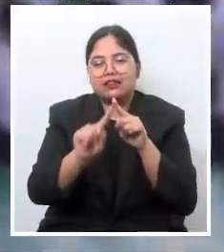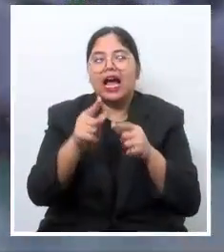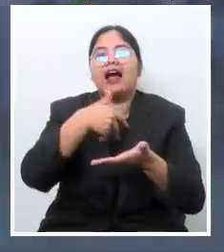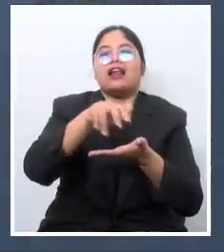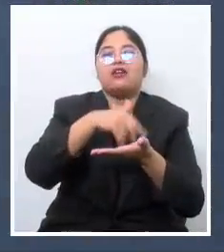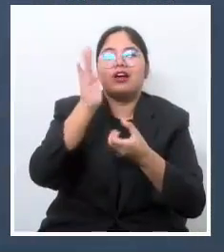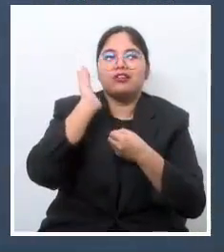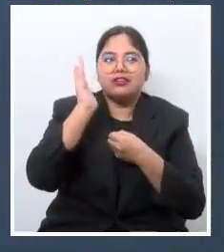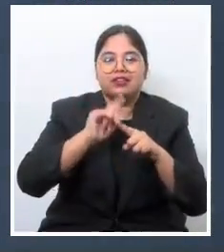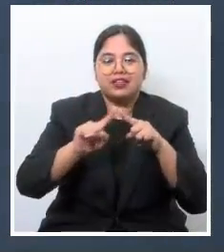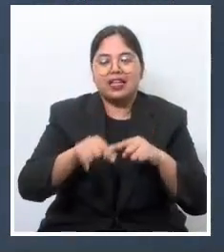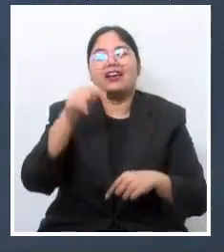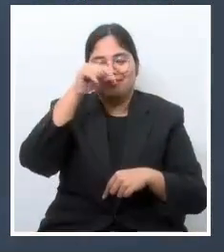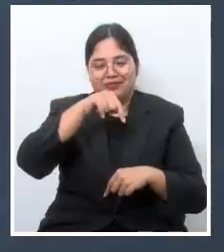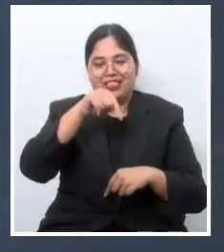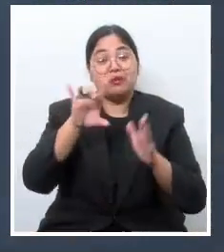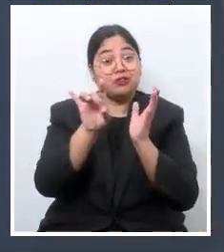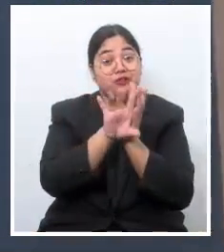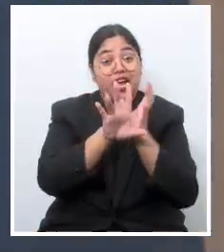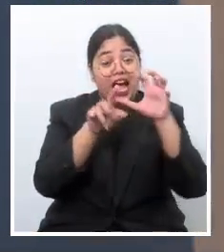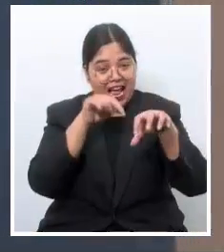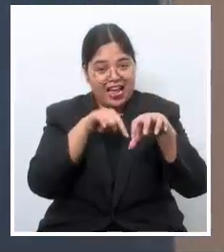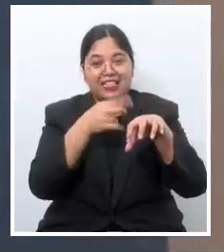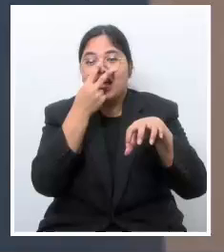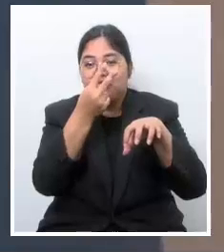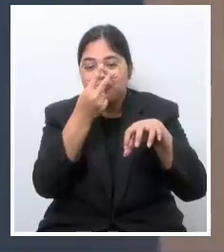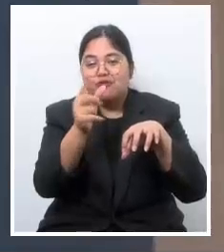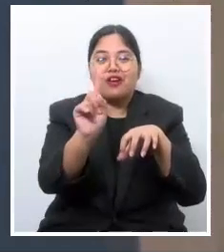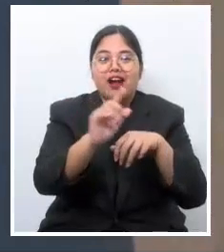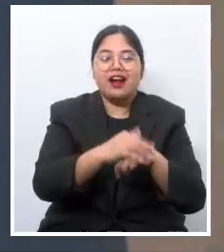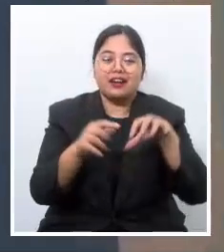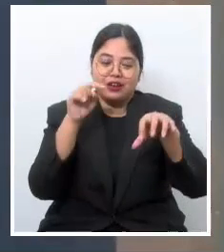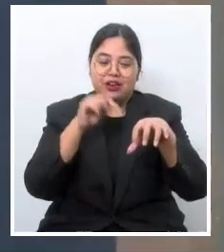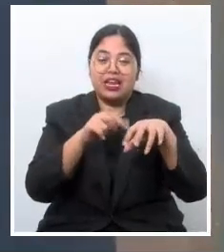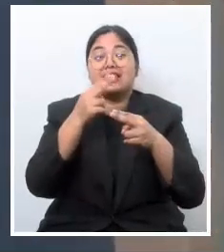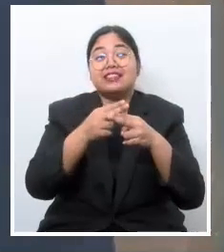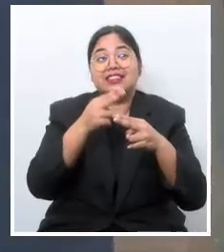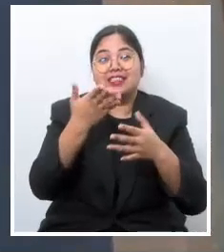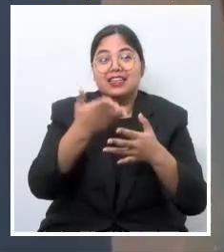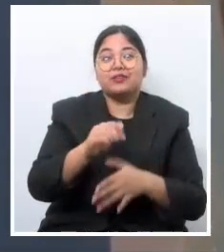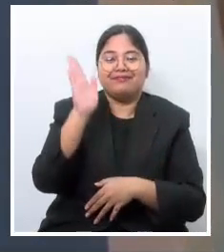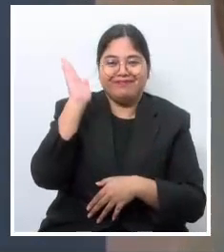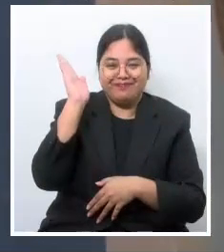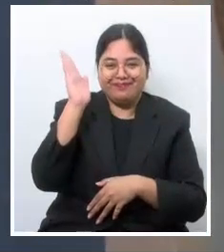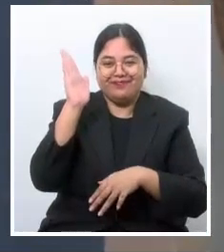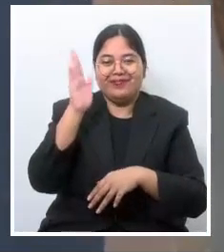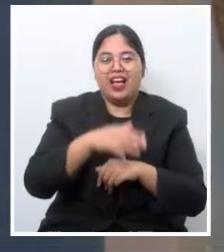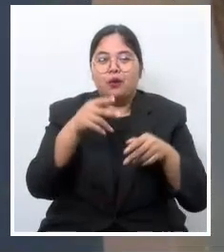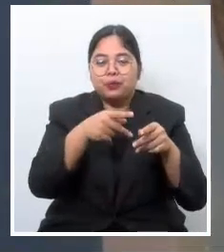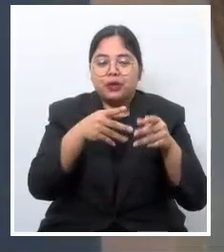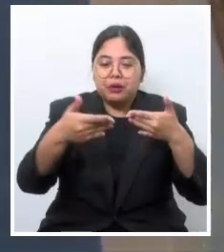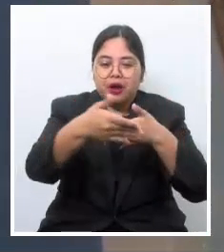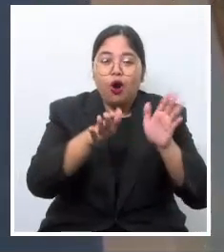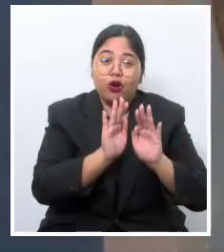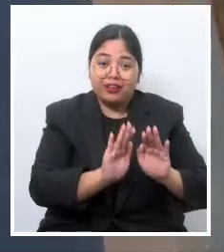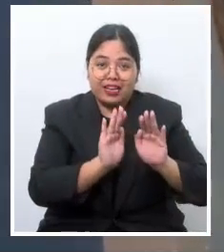ค่ะนี่เป็นสถานที่สุดท้ายที่เราจะพาทุกท่านมารับชมกันค่ะสถานที่นี้มีชื่อว่าพิพิธภัณฑ์ธรณีวิทยา